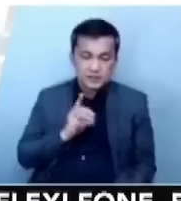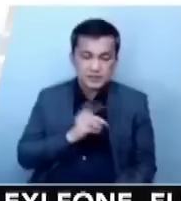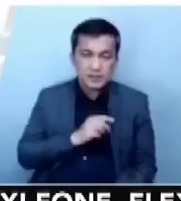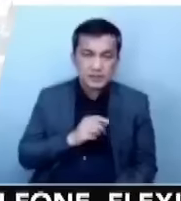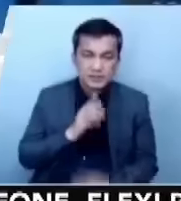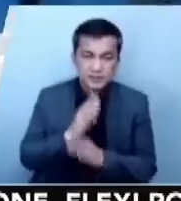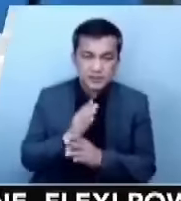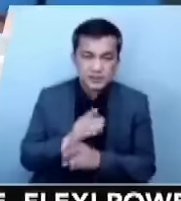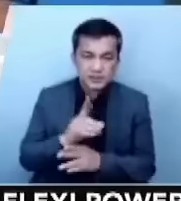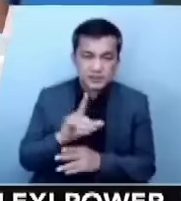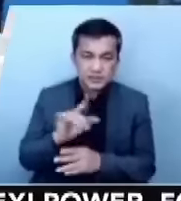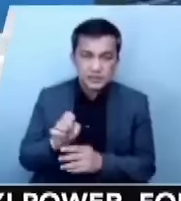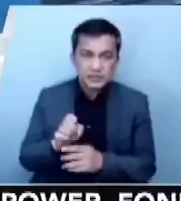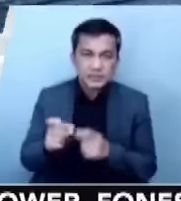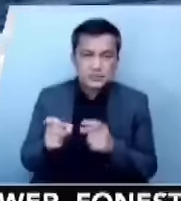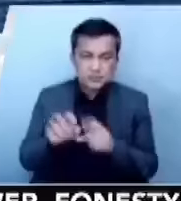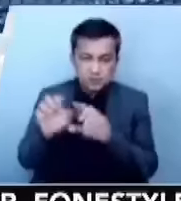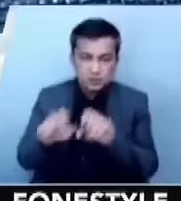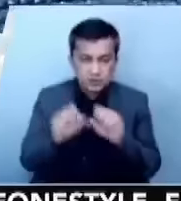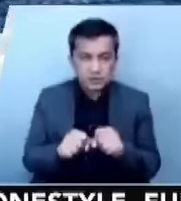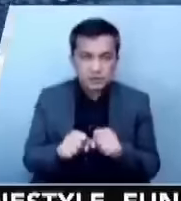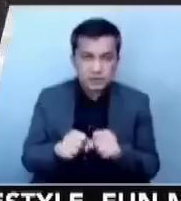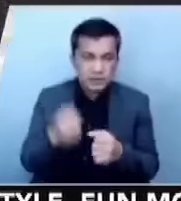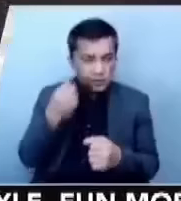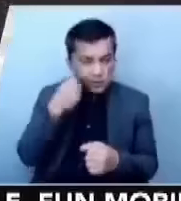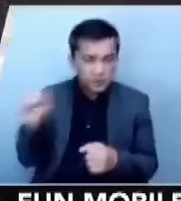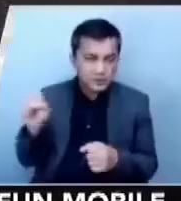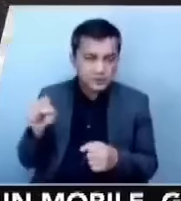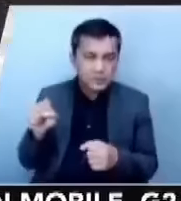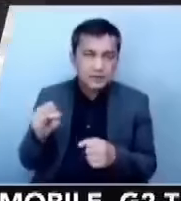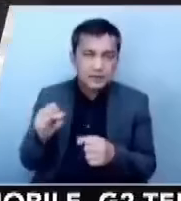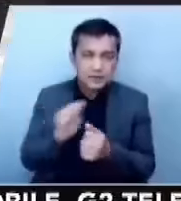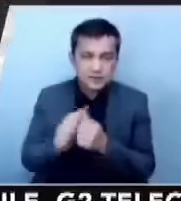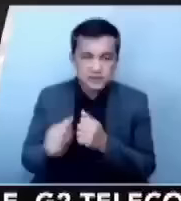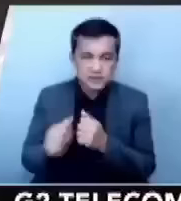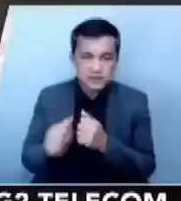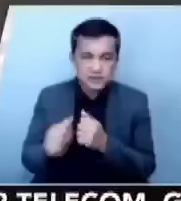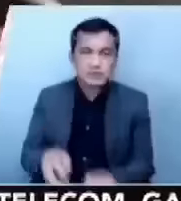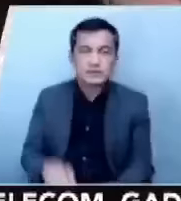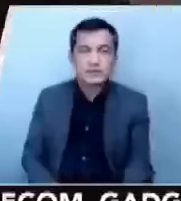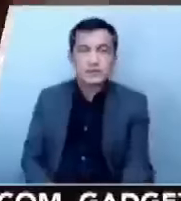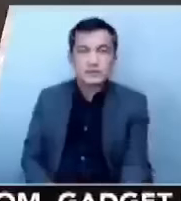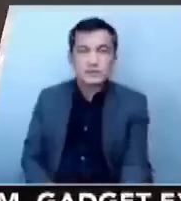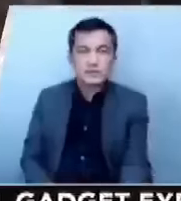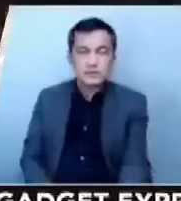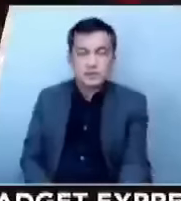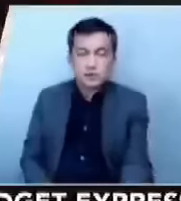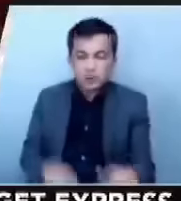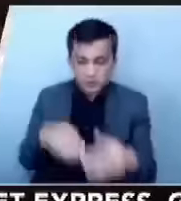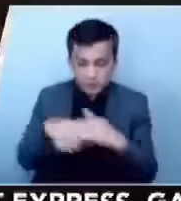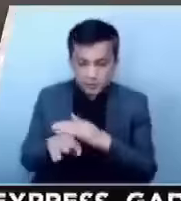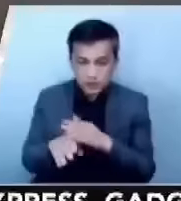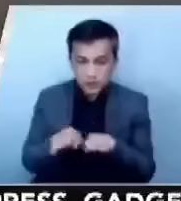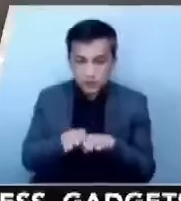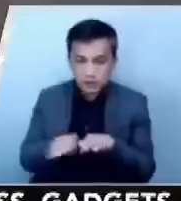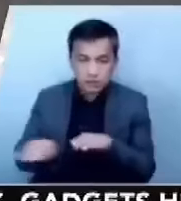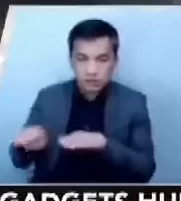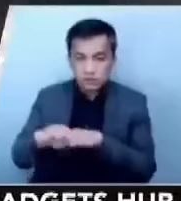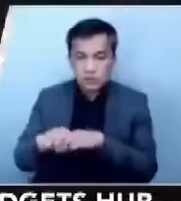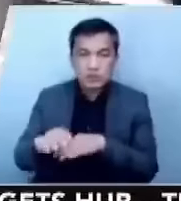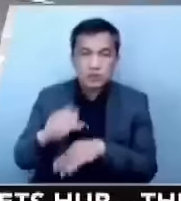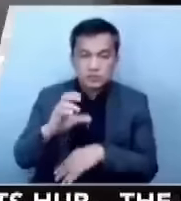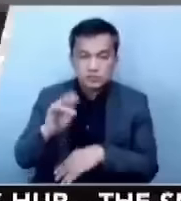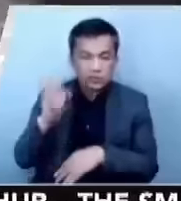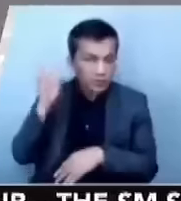sa mga lumalabag sa pagdaan sa busway. Lalong-lalong yung mga motor. Papasok kayo or mag-overtake po kayo dyan sa Cubao Tunnel.